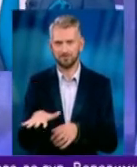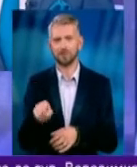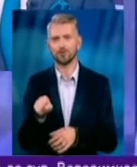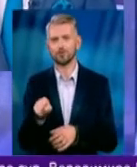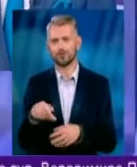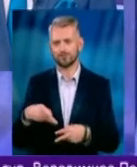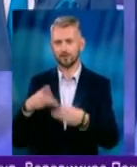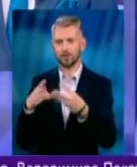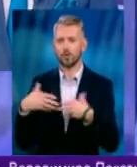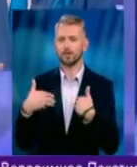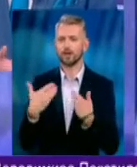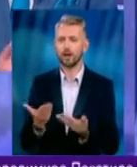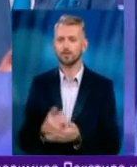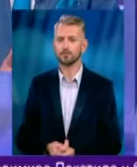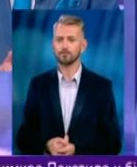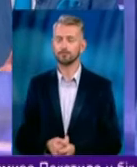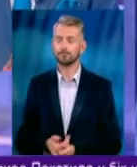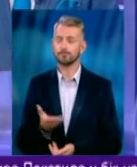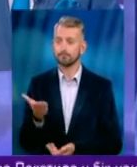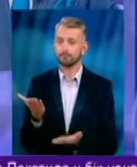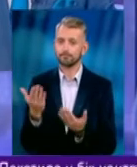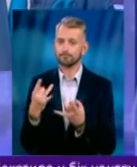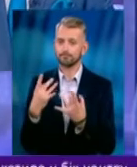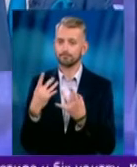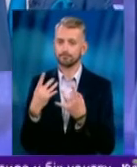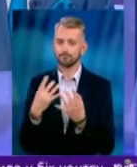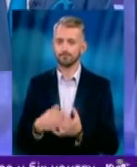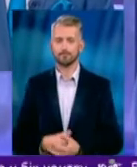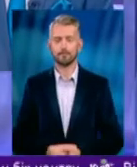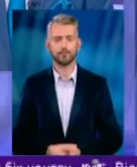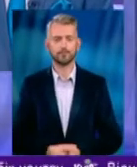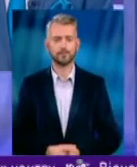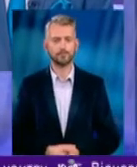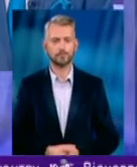на зв'язку. Вікторія, вітаю. Отже, тобі слово, прошу.